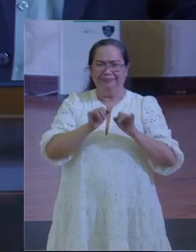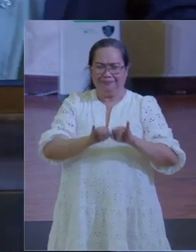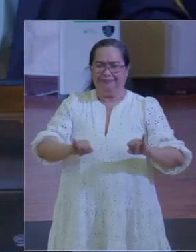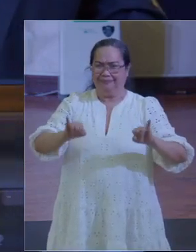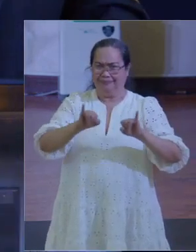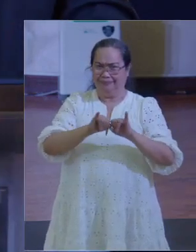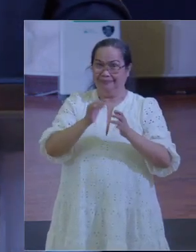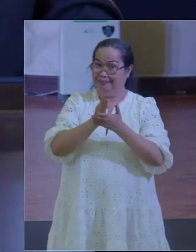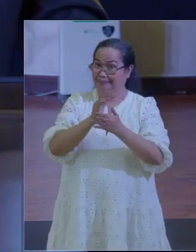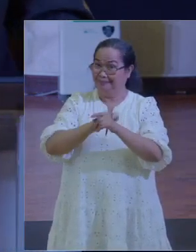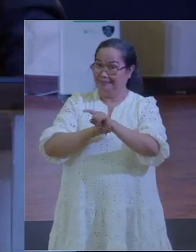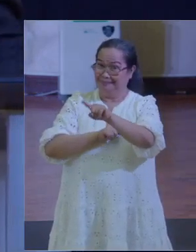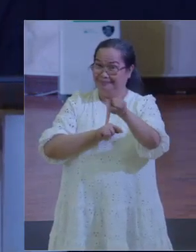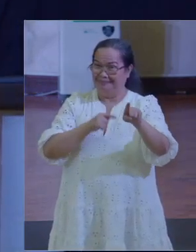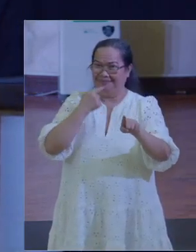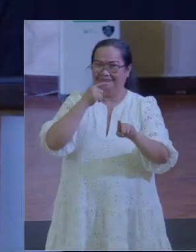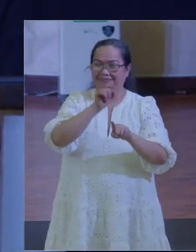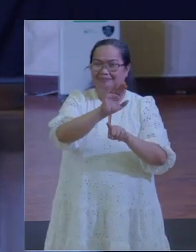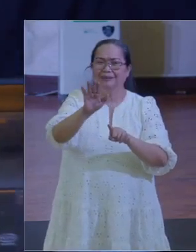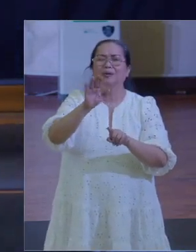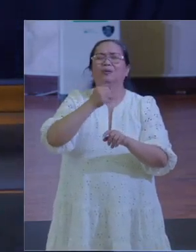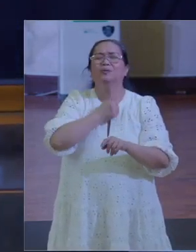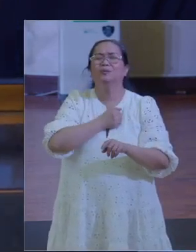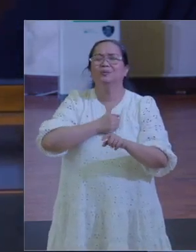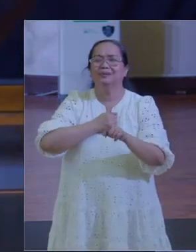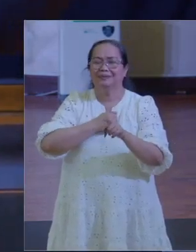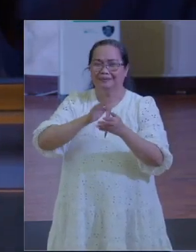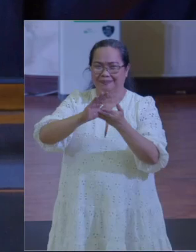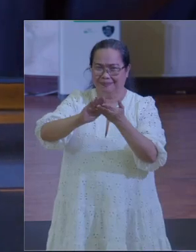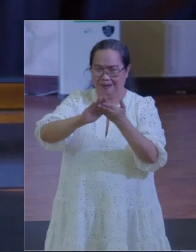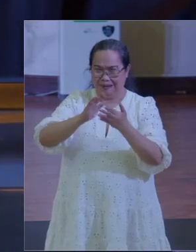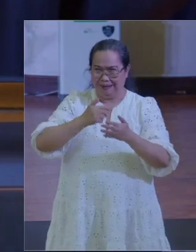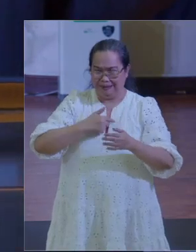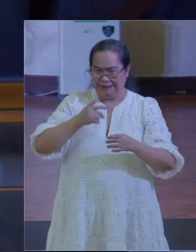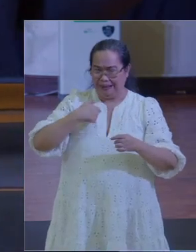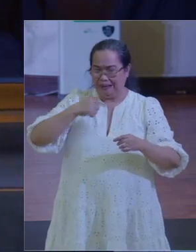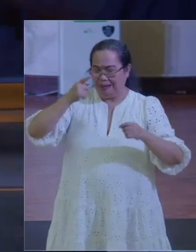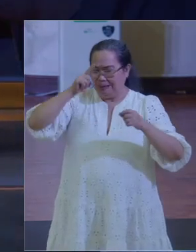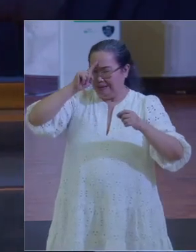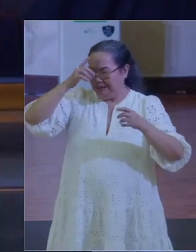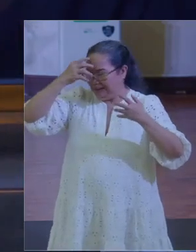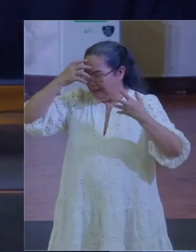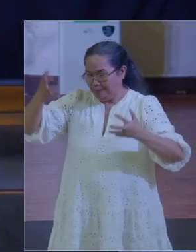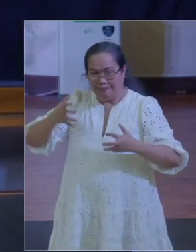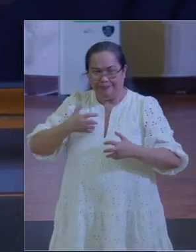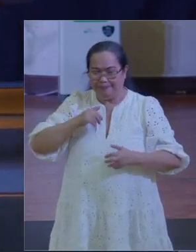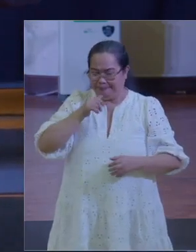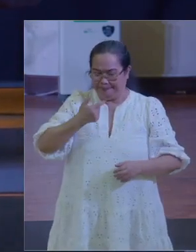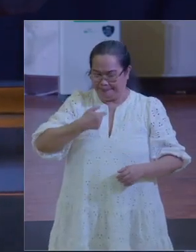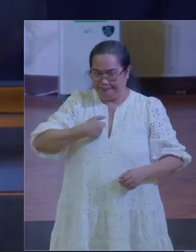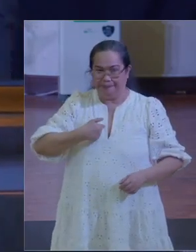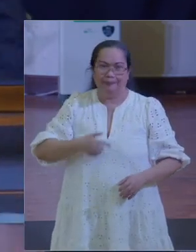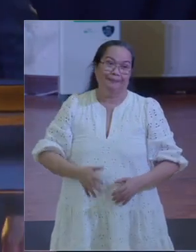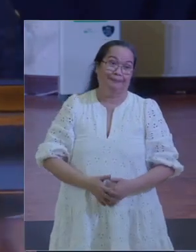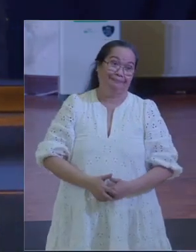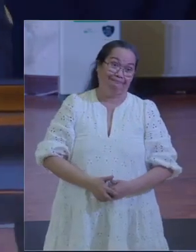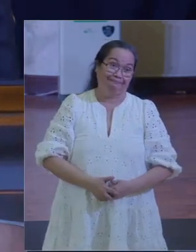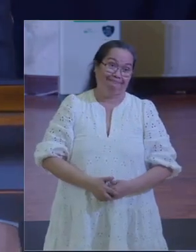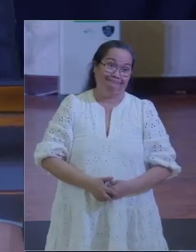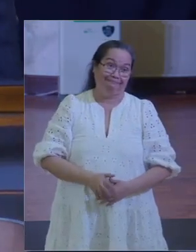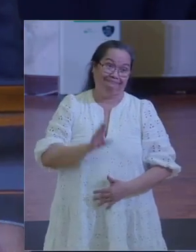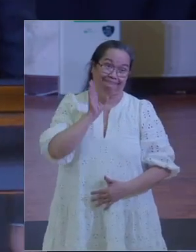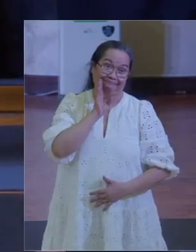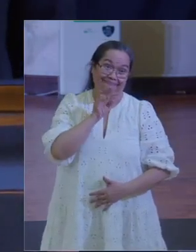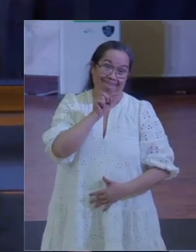O minsan, ito sinasabi po, ayan, pasensya na, nabigla lang ako. Hindi galing sa akin yan. Brad,